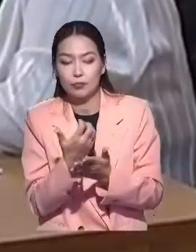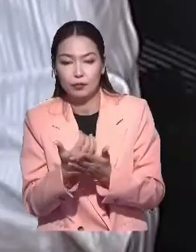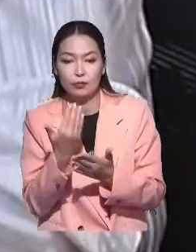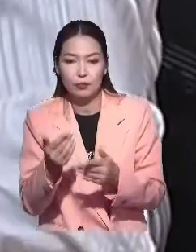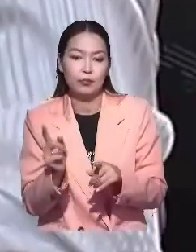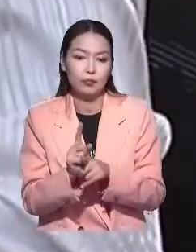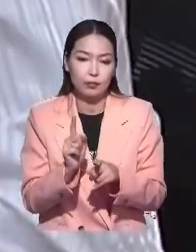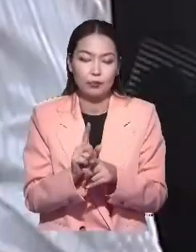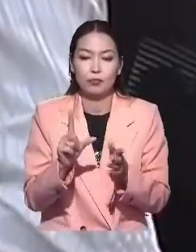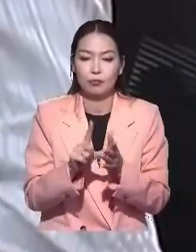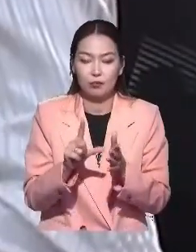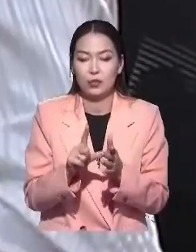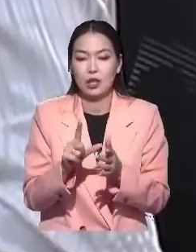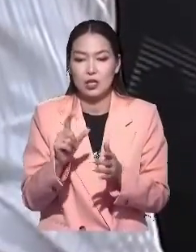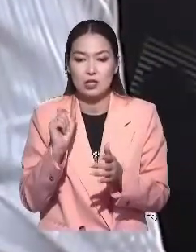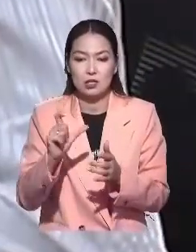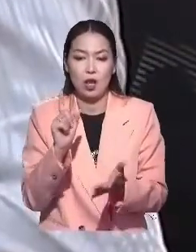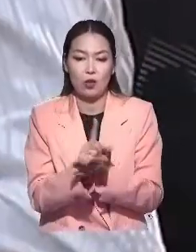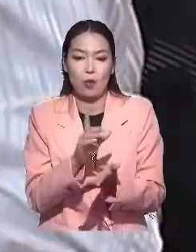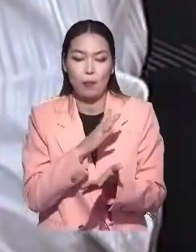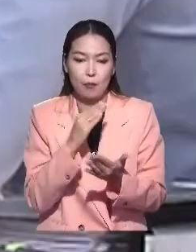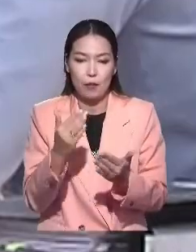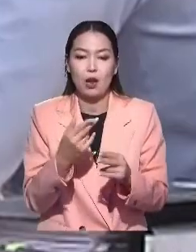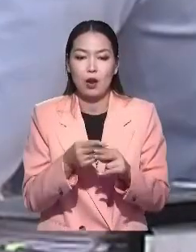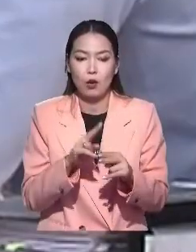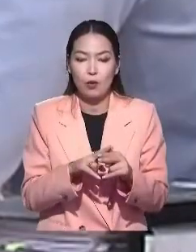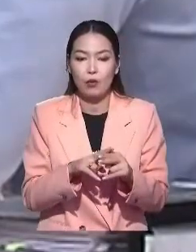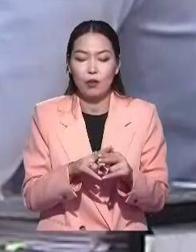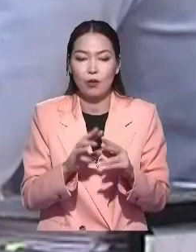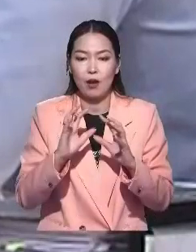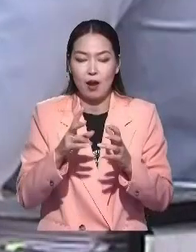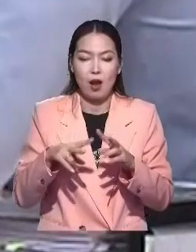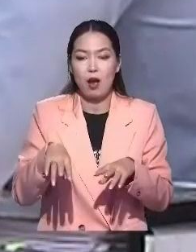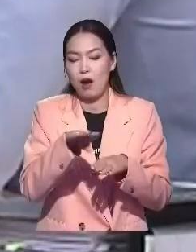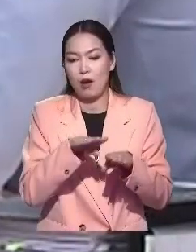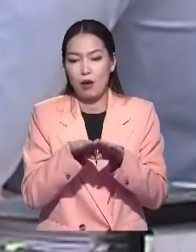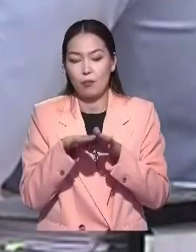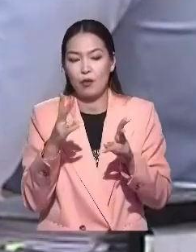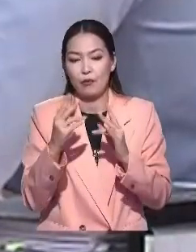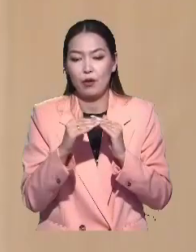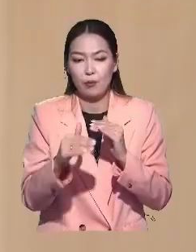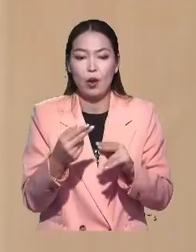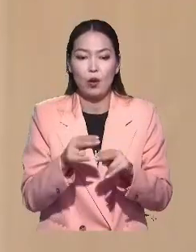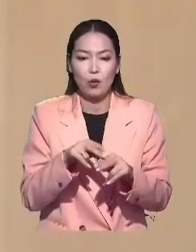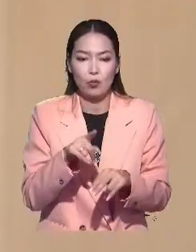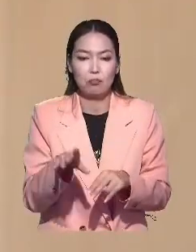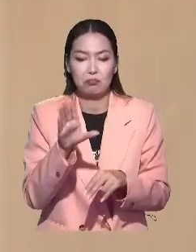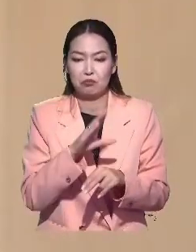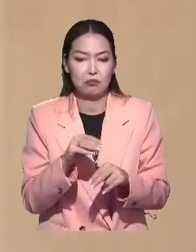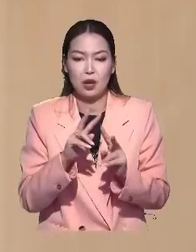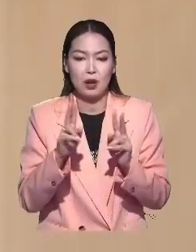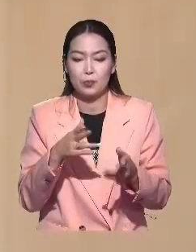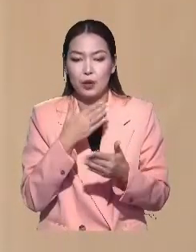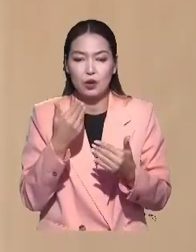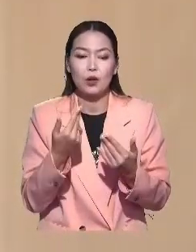салық ставкасы жоғары болу керек. Бұл әлемдік тәжірибедегі жүйе, бірақ біздегі екінші деңгейлі банктер бұл саясаттан тыс қалып жатыр. Сондықтан